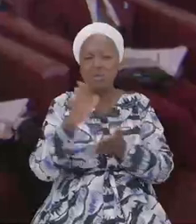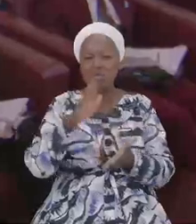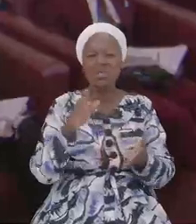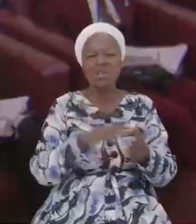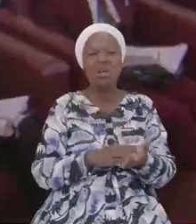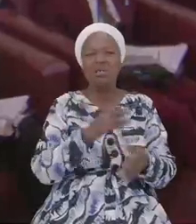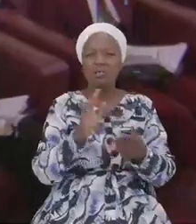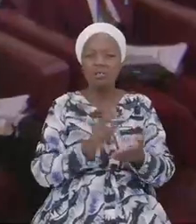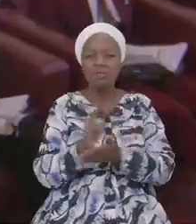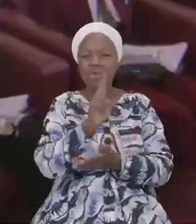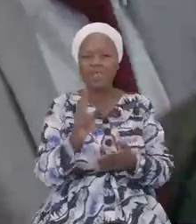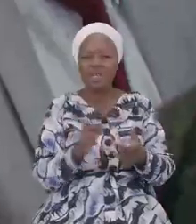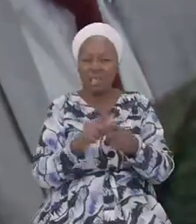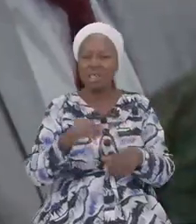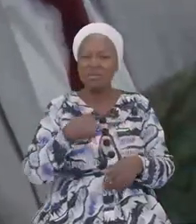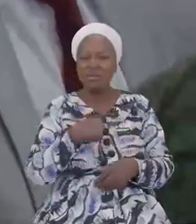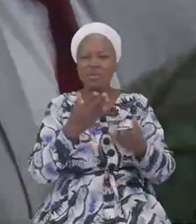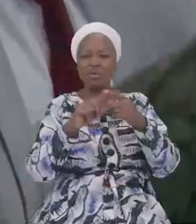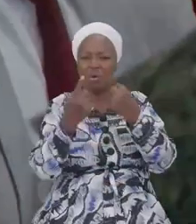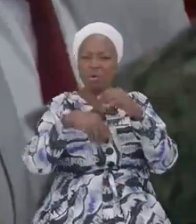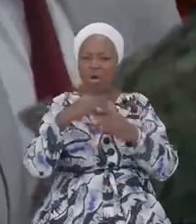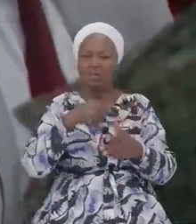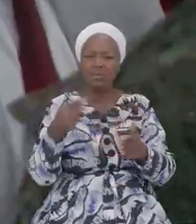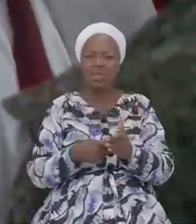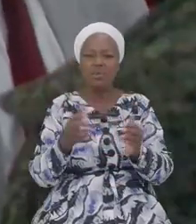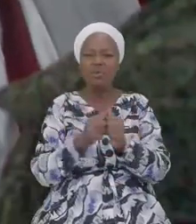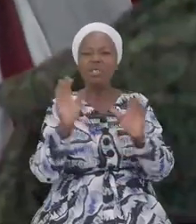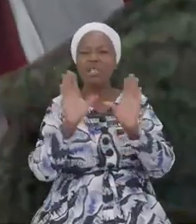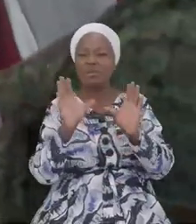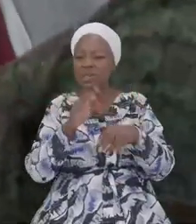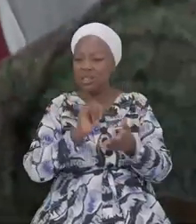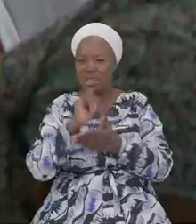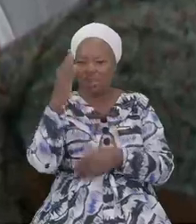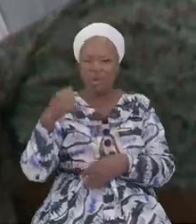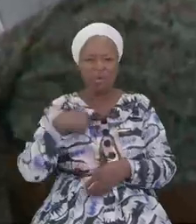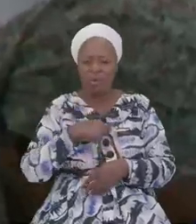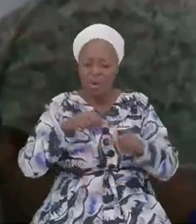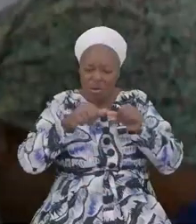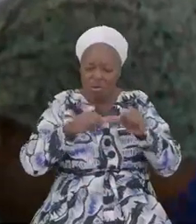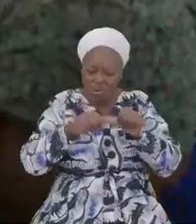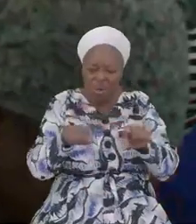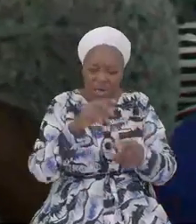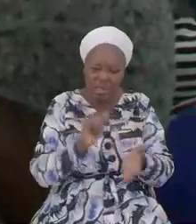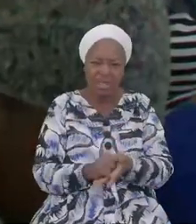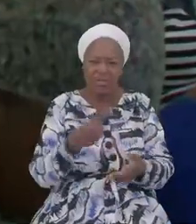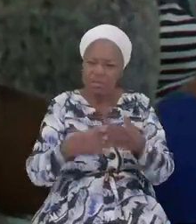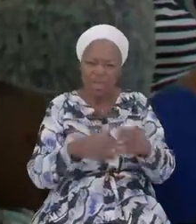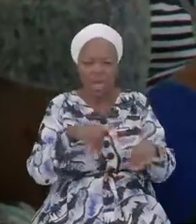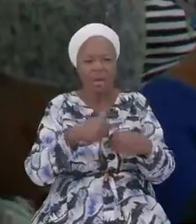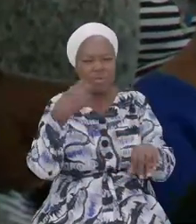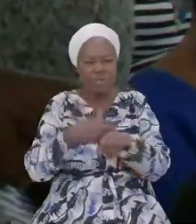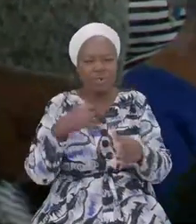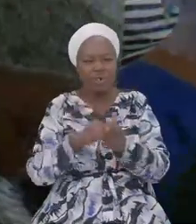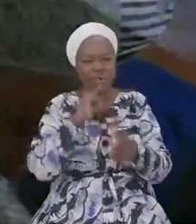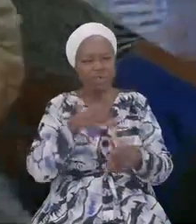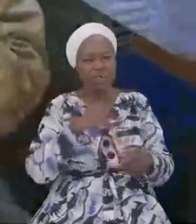institutions tertiaires. Je vais sortir de ce lieu avec un diplôme. C'est pourquoi nous avons persévéré. Il est maintenant, apprenez à faire le